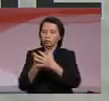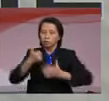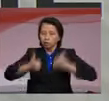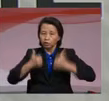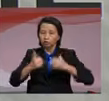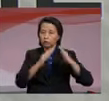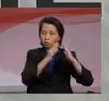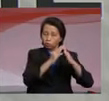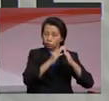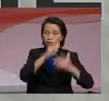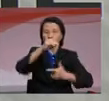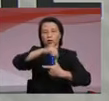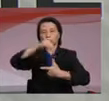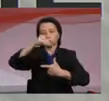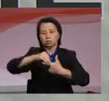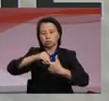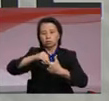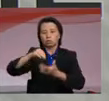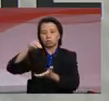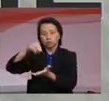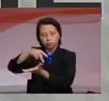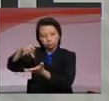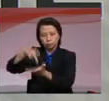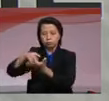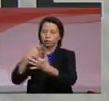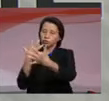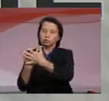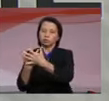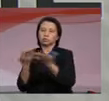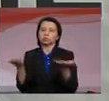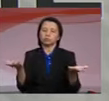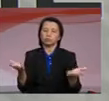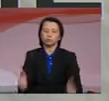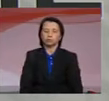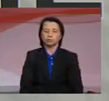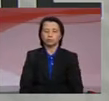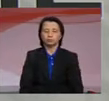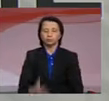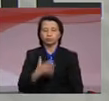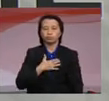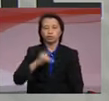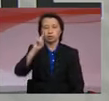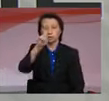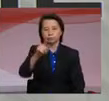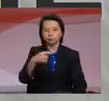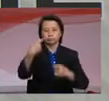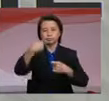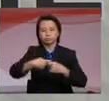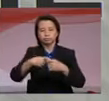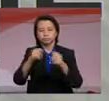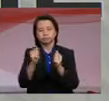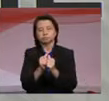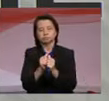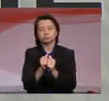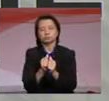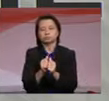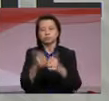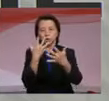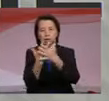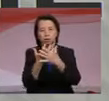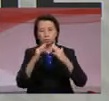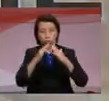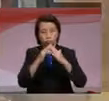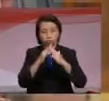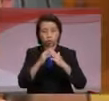ada di rumah ataupun di pusat kuarantin. Soalan saya yang kedua juga berkaitan dengan kuarantin di